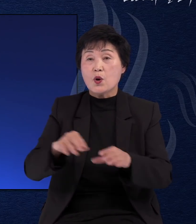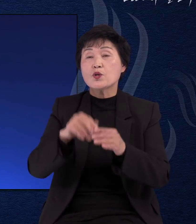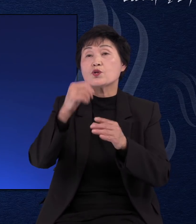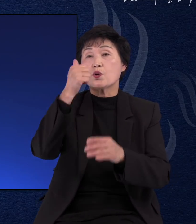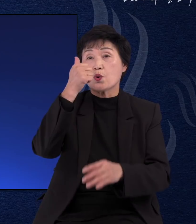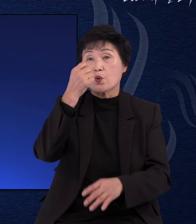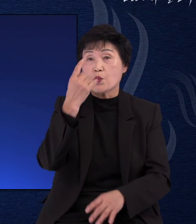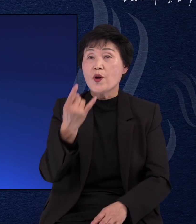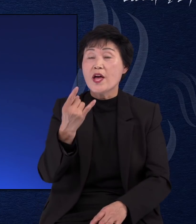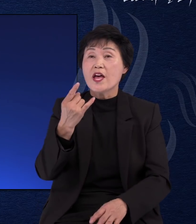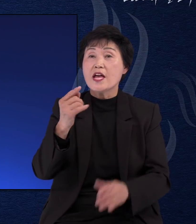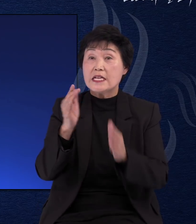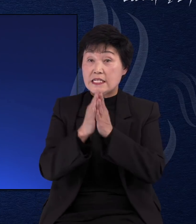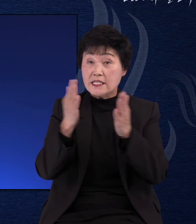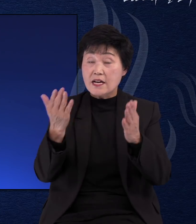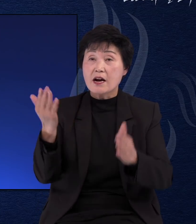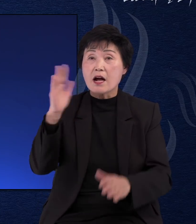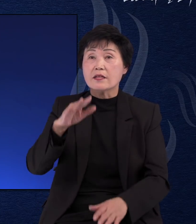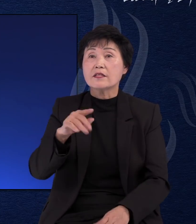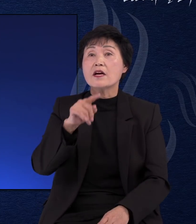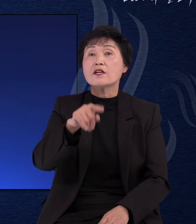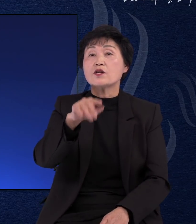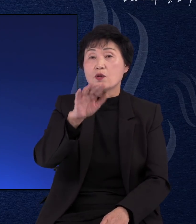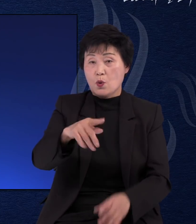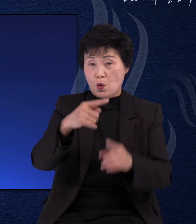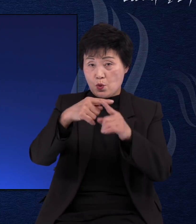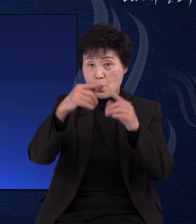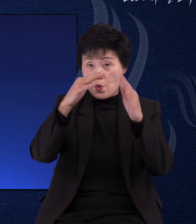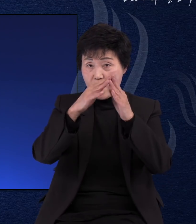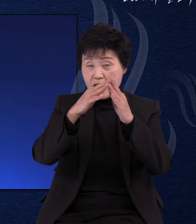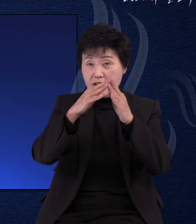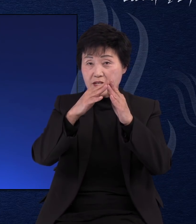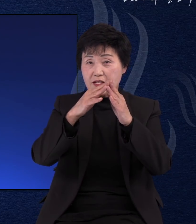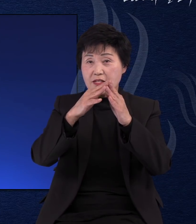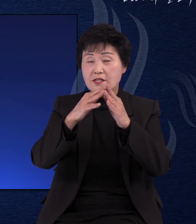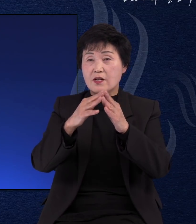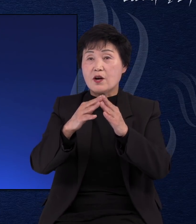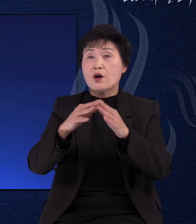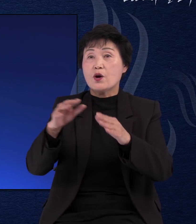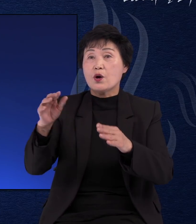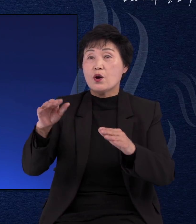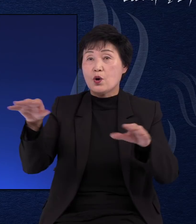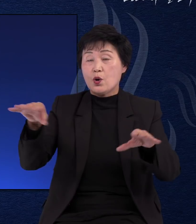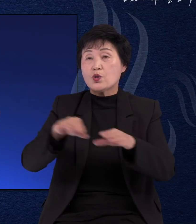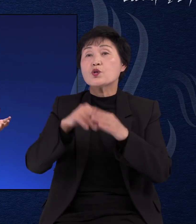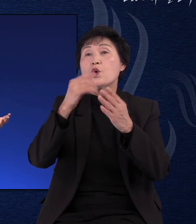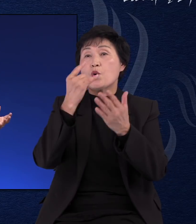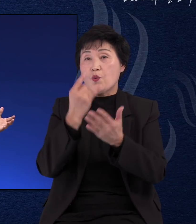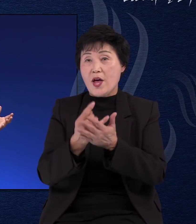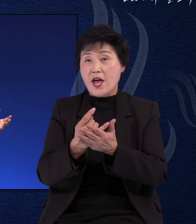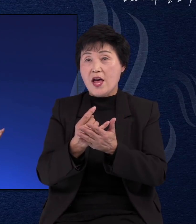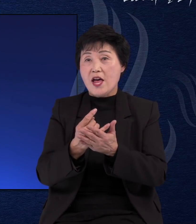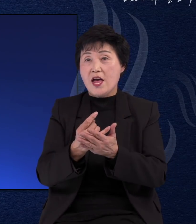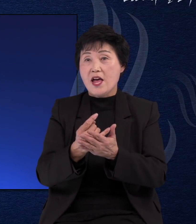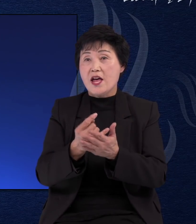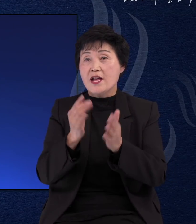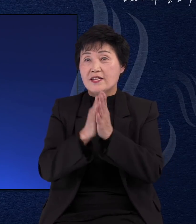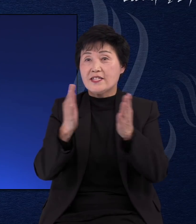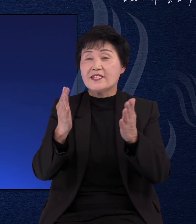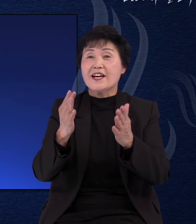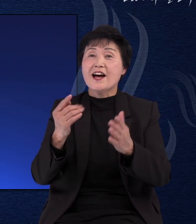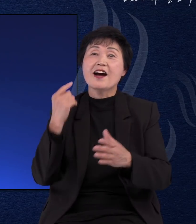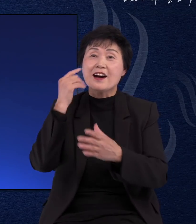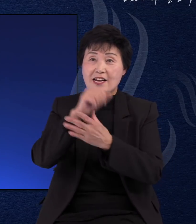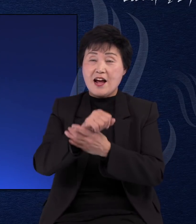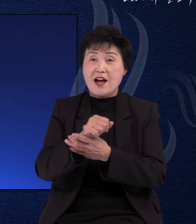세미한교회에서 2018년도에 섬기게 된 기회를 하나님이 주신 겁니다. 날아갈 듯이 기뻐서 850개 교회를 동시에 섬길 수 있다는